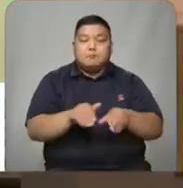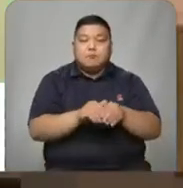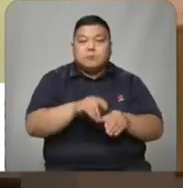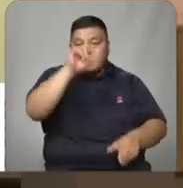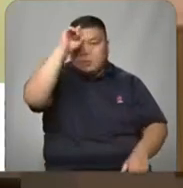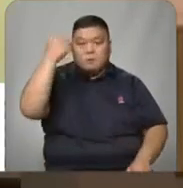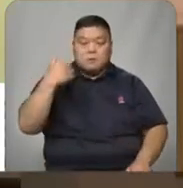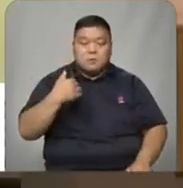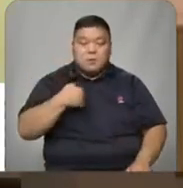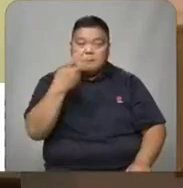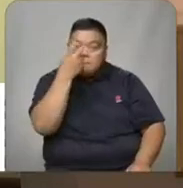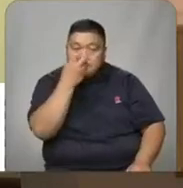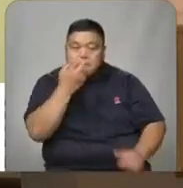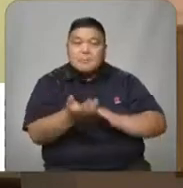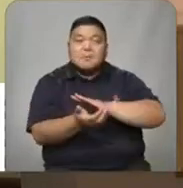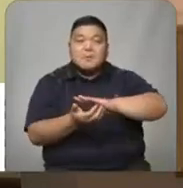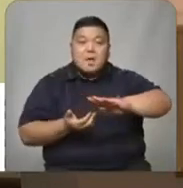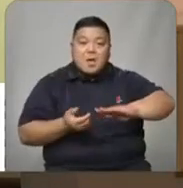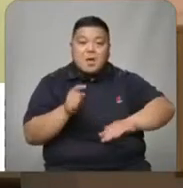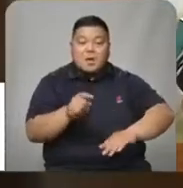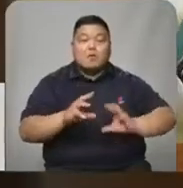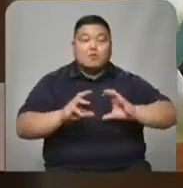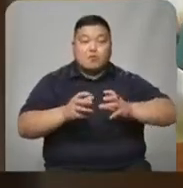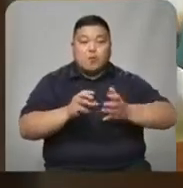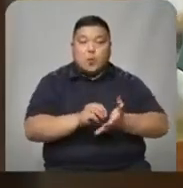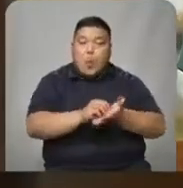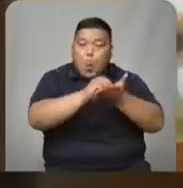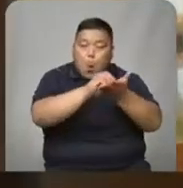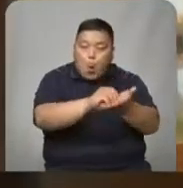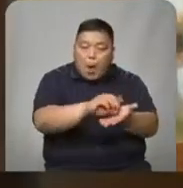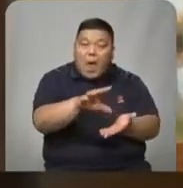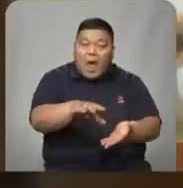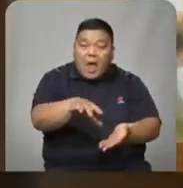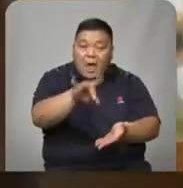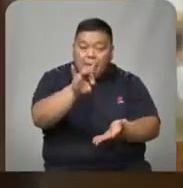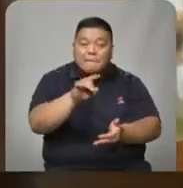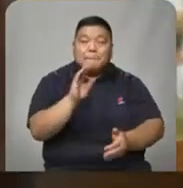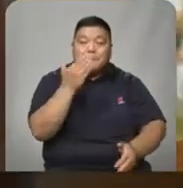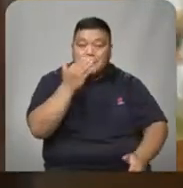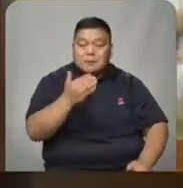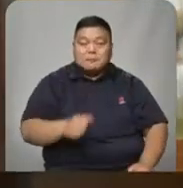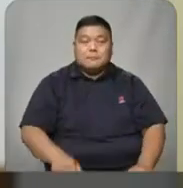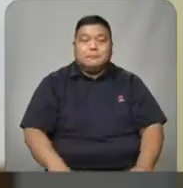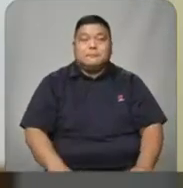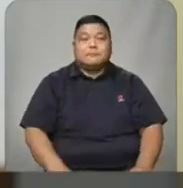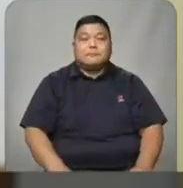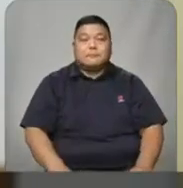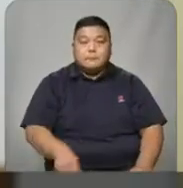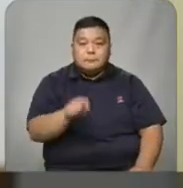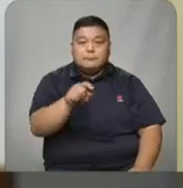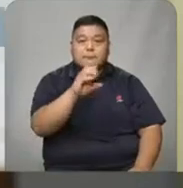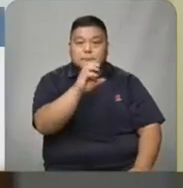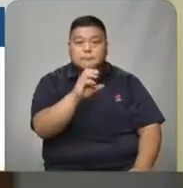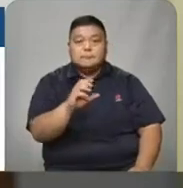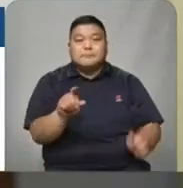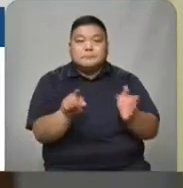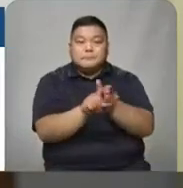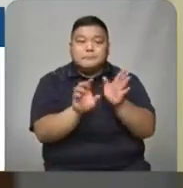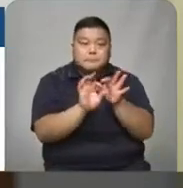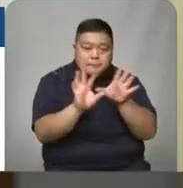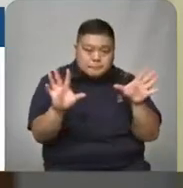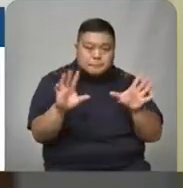있는데 속초의 첫 국가 등록문화재가 될 가능성이 큽니다 이곳은 우리 천주교 신자든 아니든